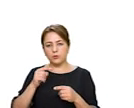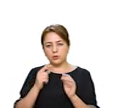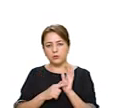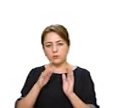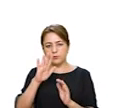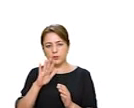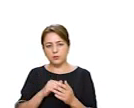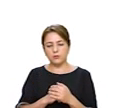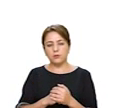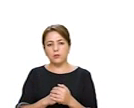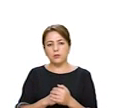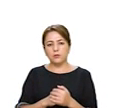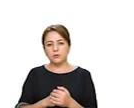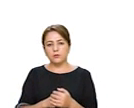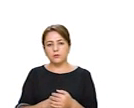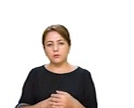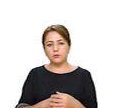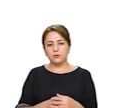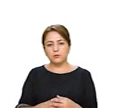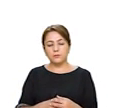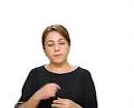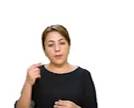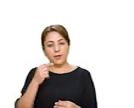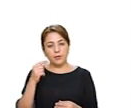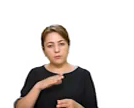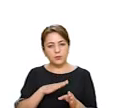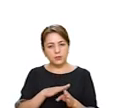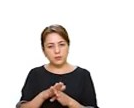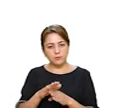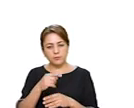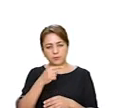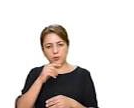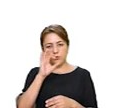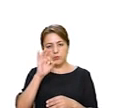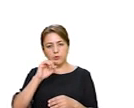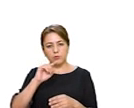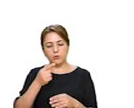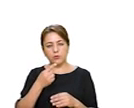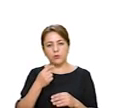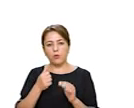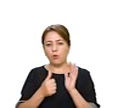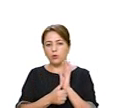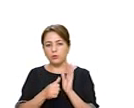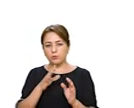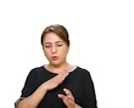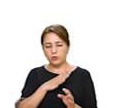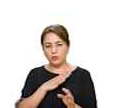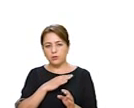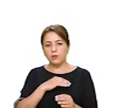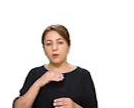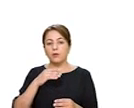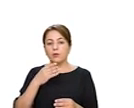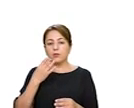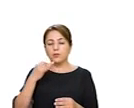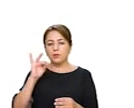ni. Demak, ayirmani bajarganimizda minus 0.6 hosil bo'ldi.